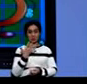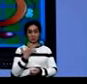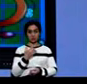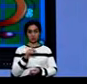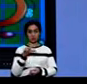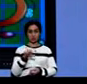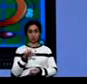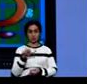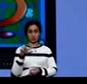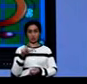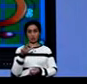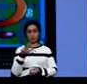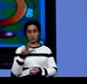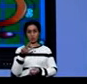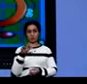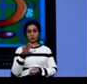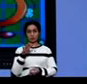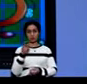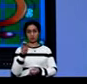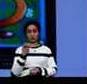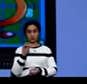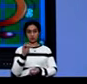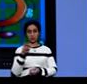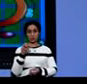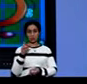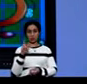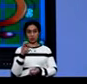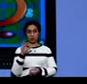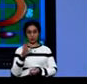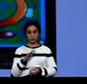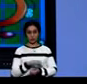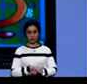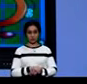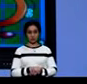Пять, шесть, семь, восемь, девять, десять маков.